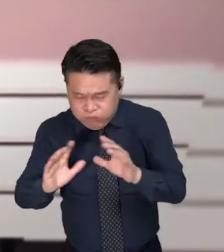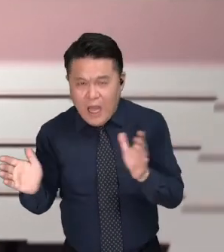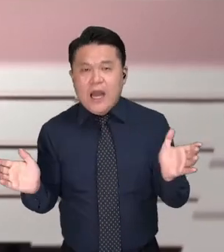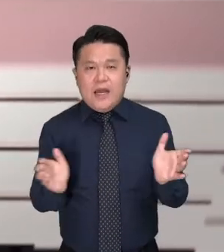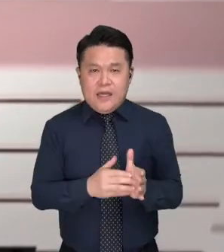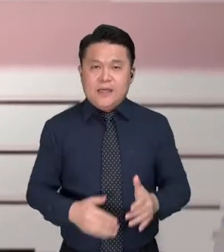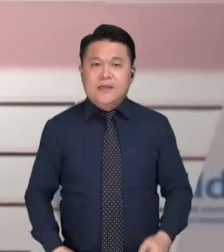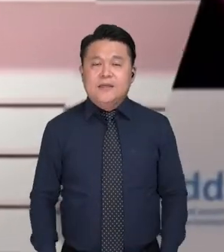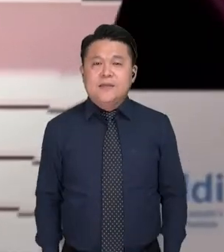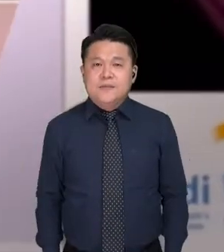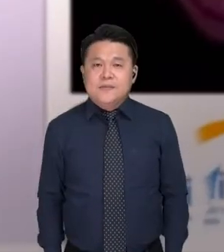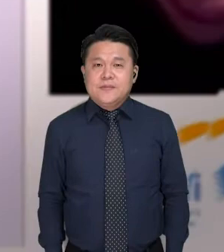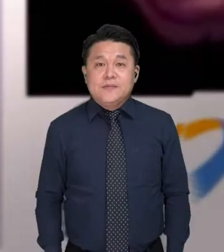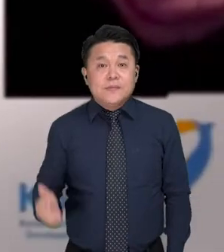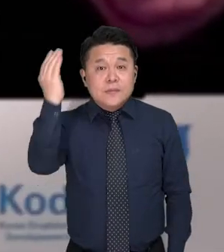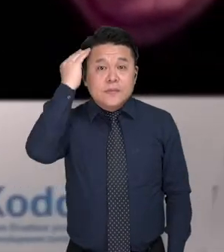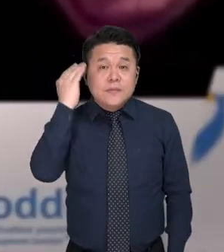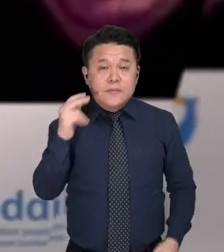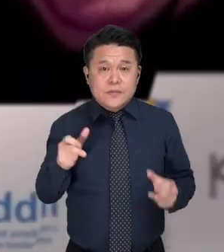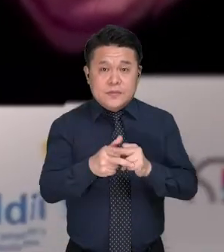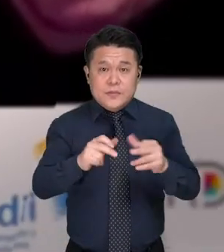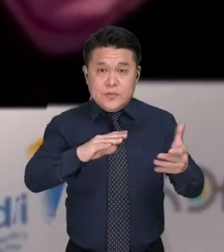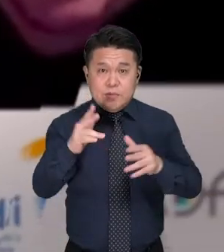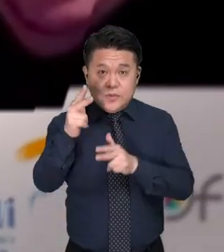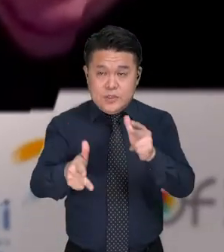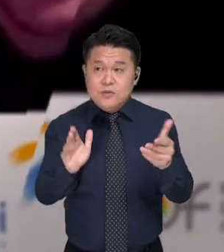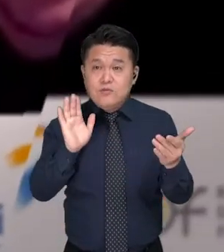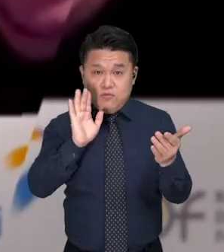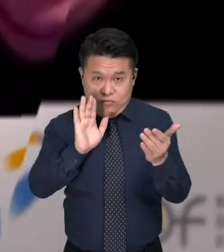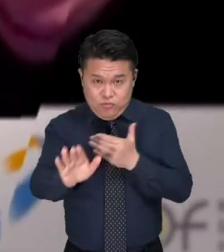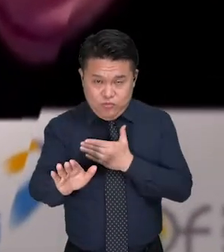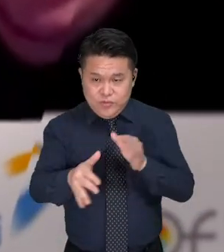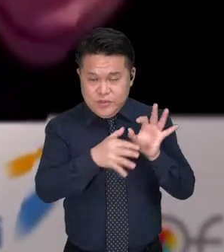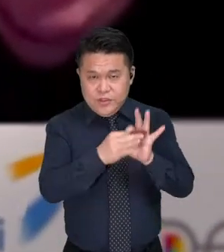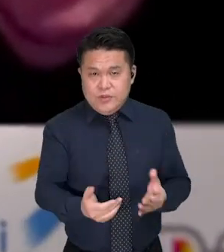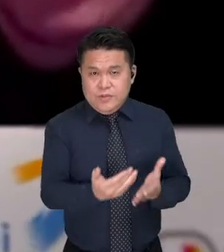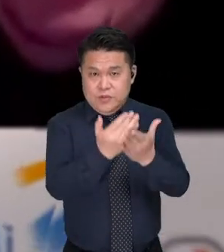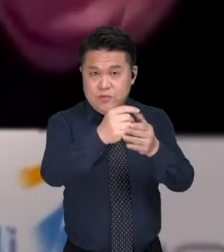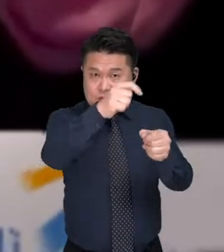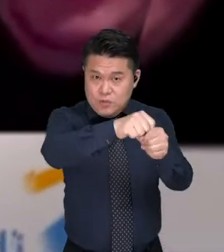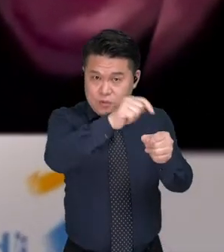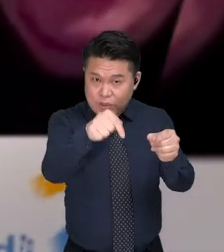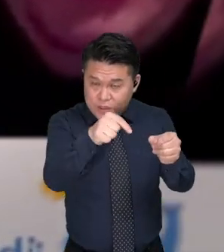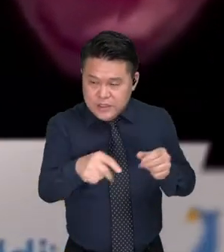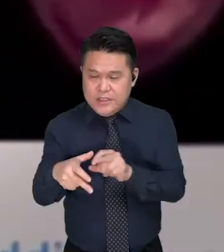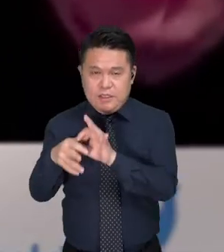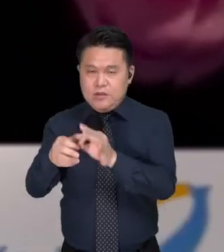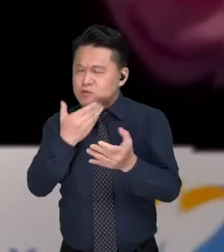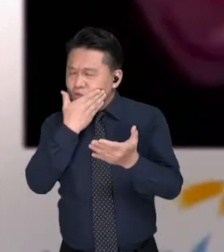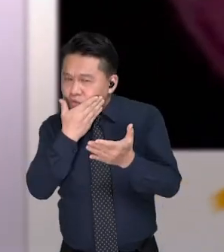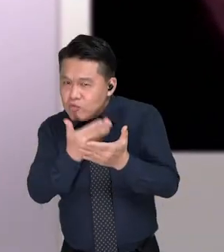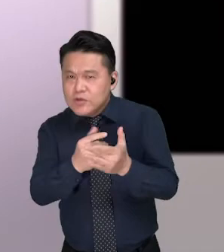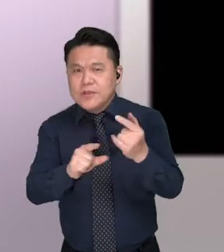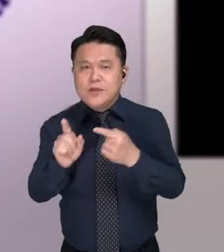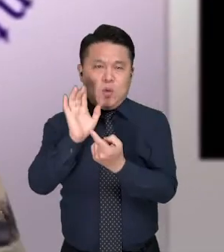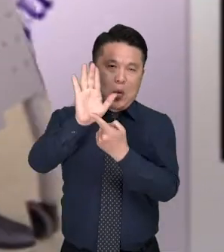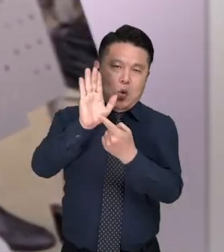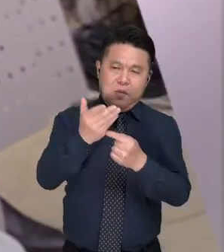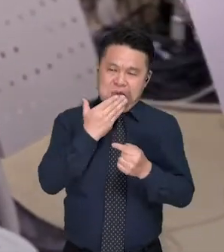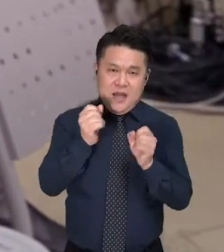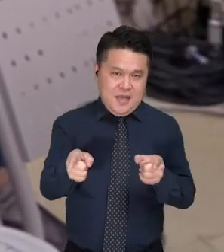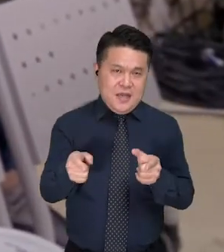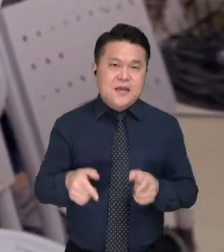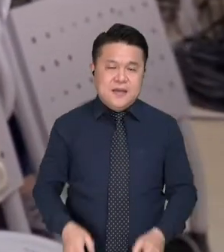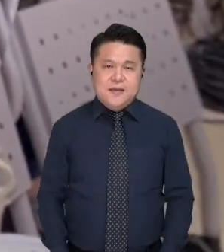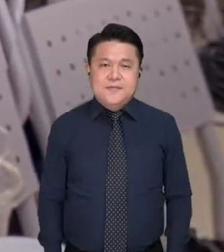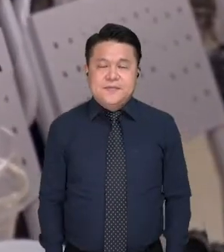다양한 의견을 나누었습니다. 한국장애포럼의 사업을 통해 지속가능 개발 목표에서 장애 분야의 중요성이 더욱 이슈화될